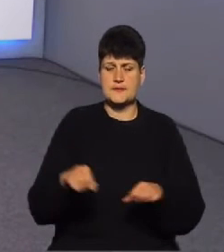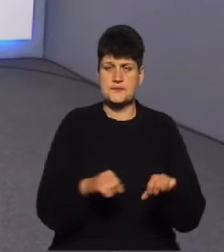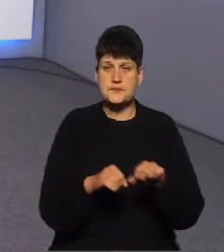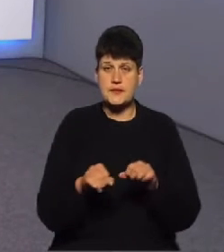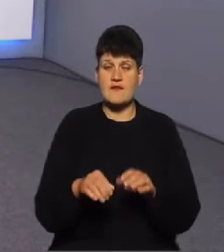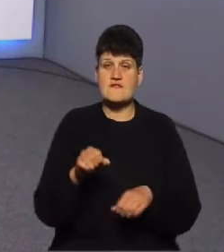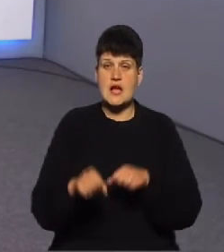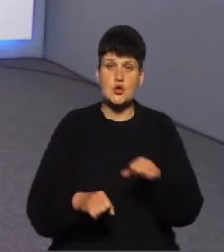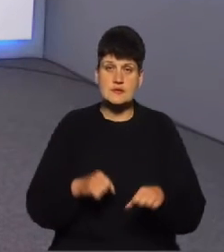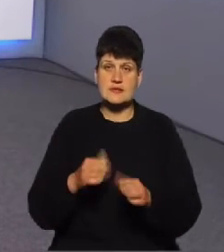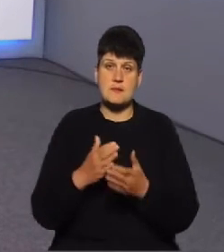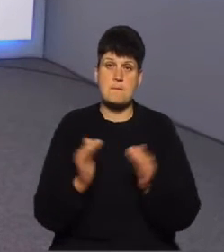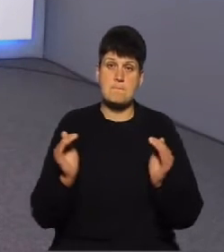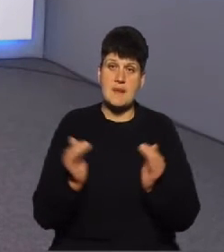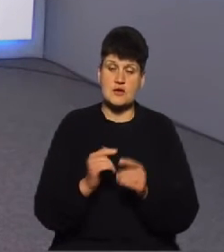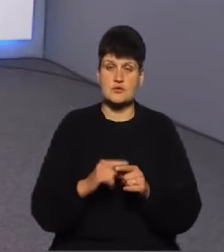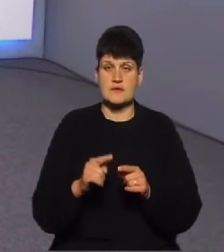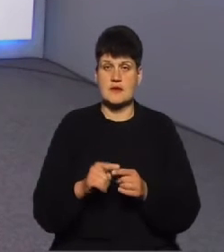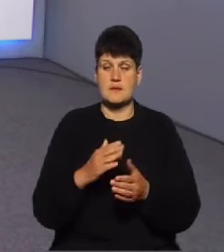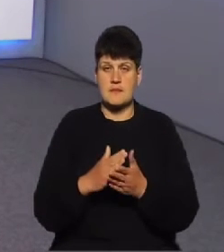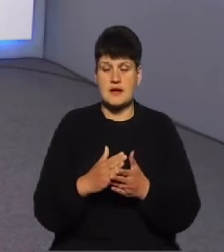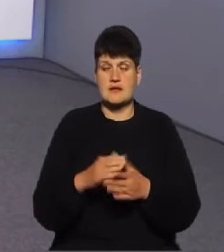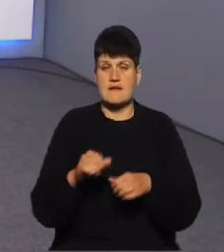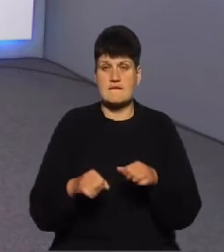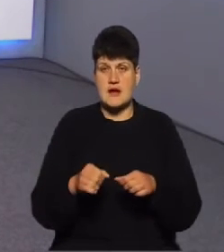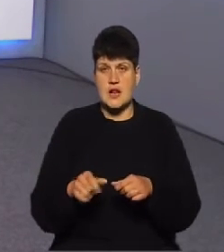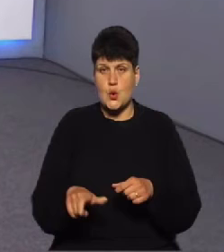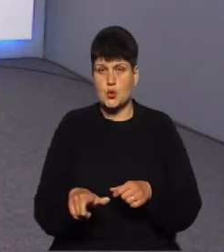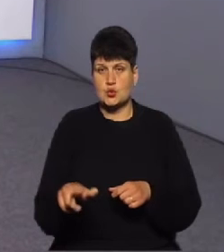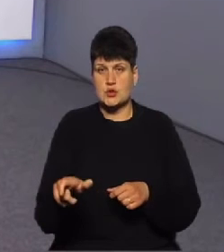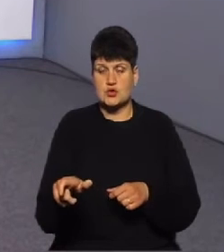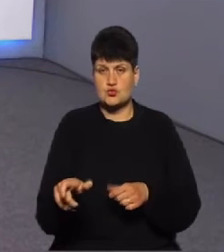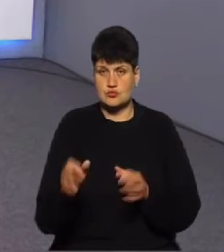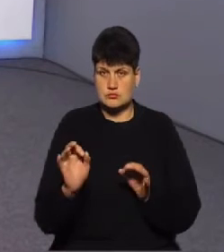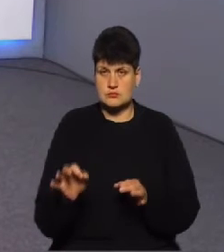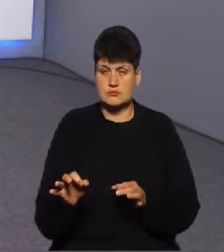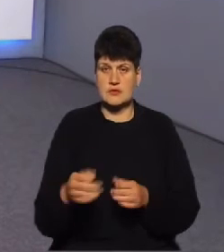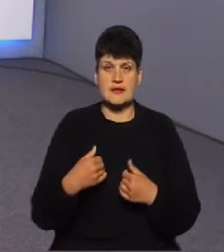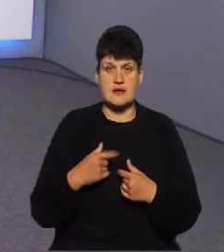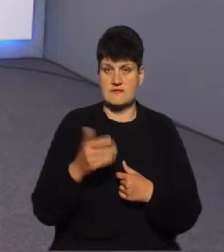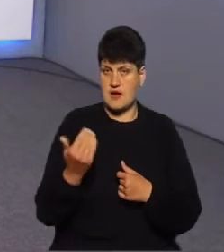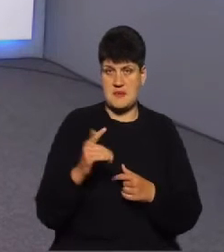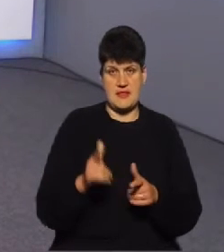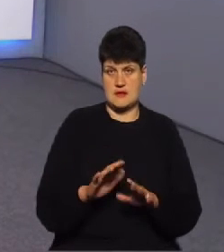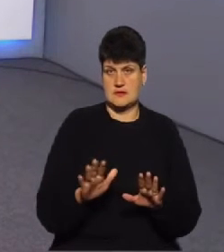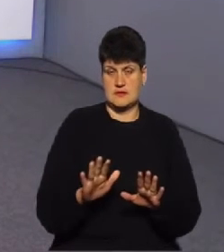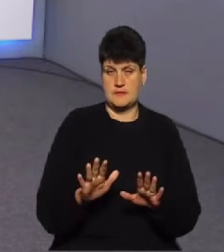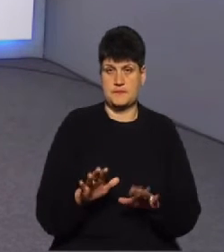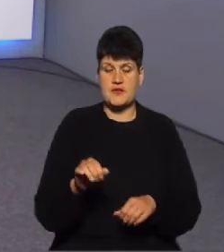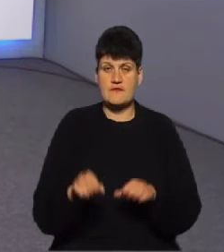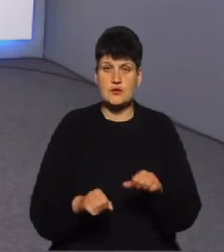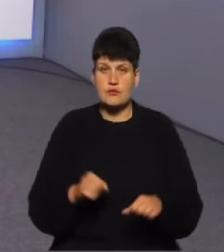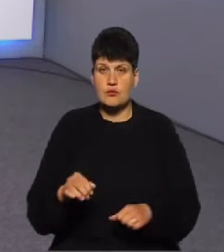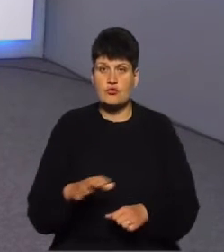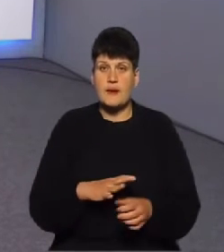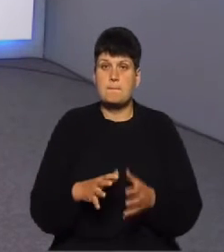розвивають меншу швидкість, мають велодоріжку або дорогу, так? Я з вами туди згідний, якщо чесно, тому що велосипедисти інколи розвивають більшу